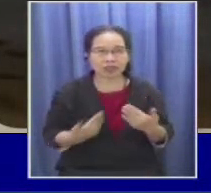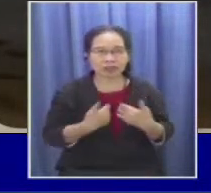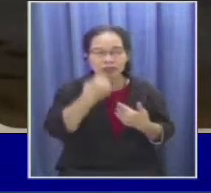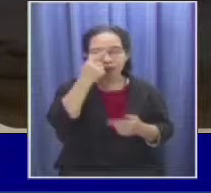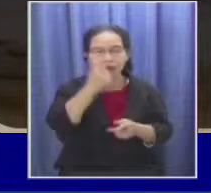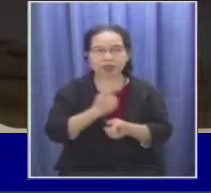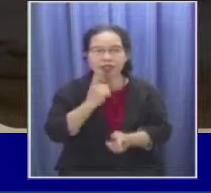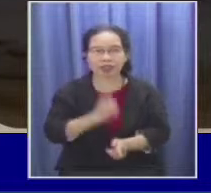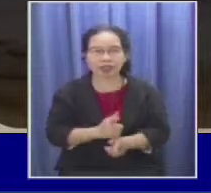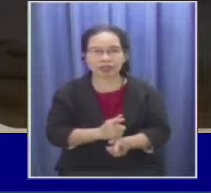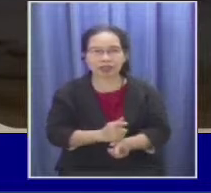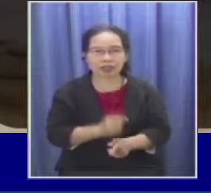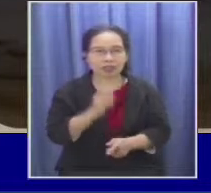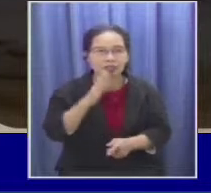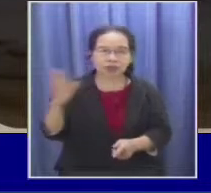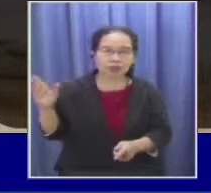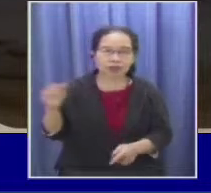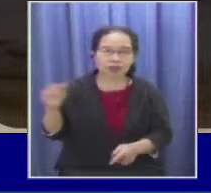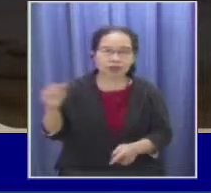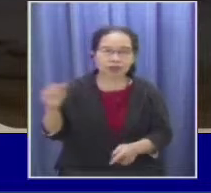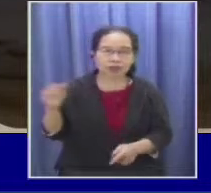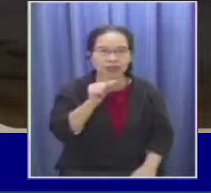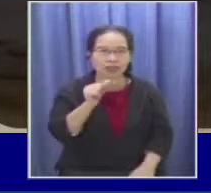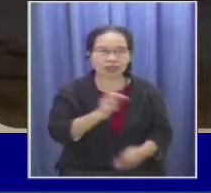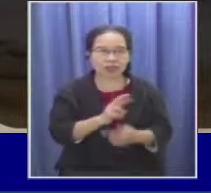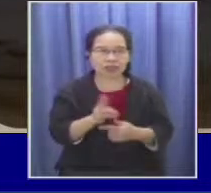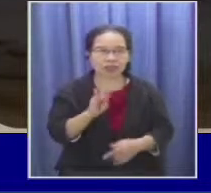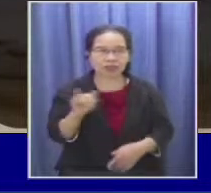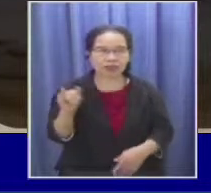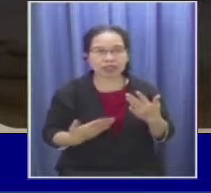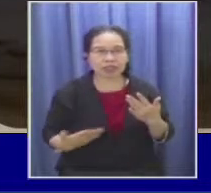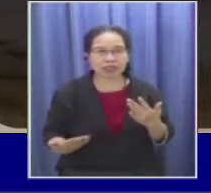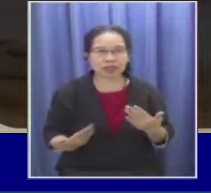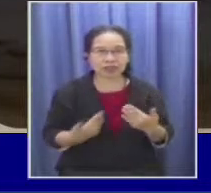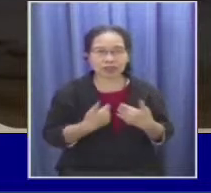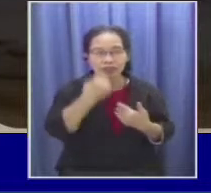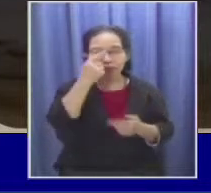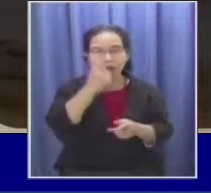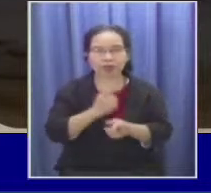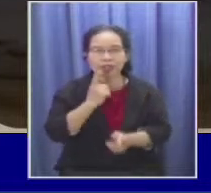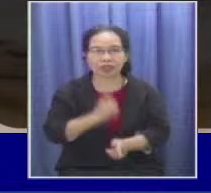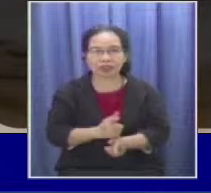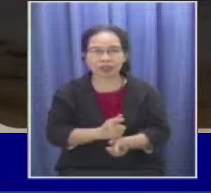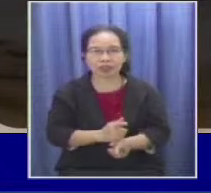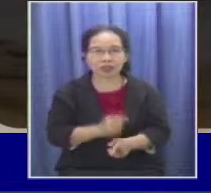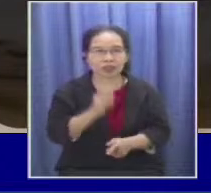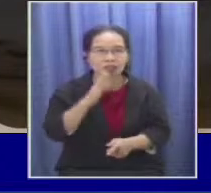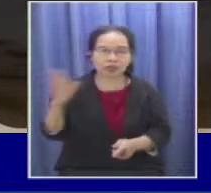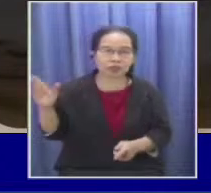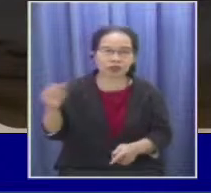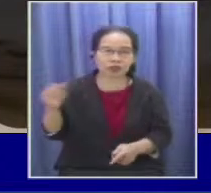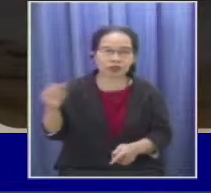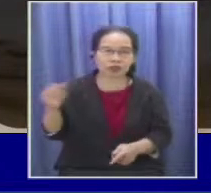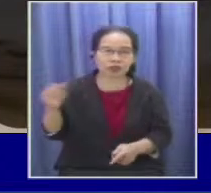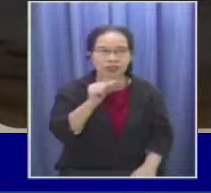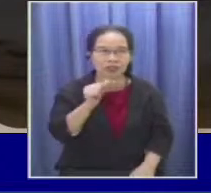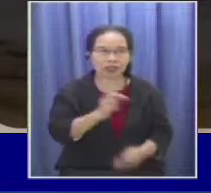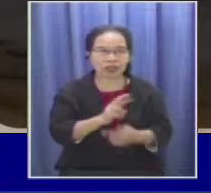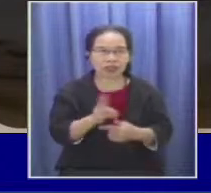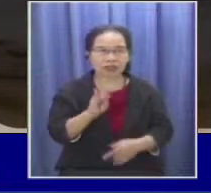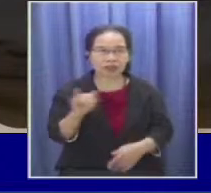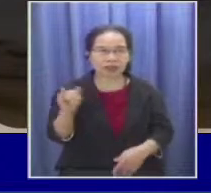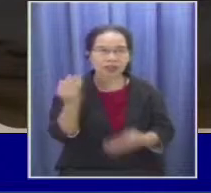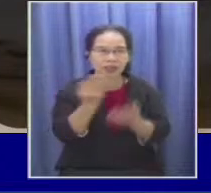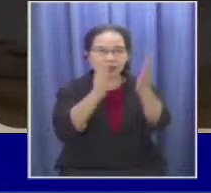James 5 verse 2 na mini anom yenum nyina chiri no monka ntam monka wosoro